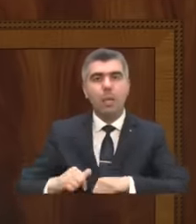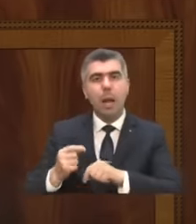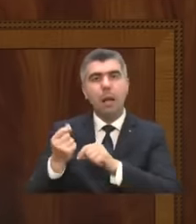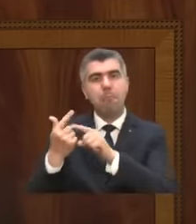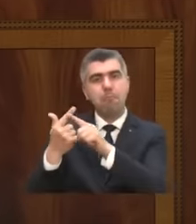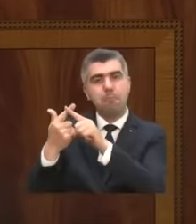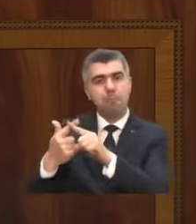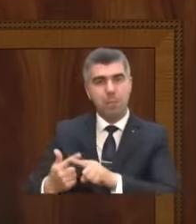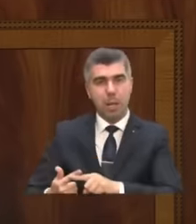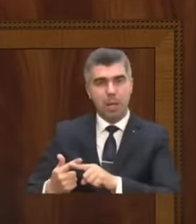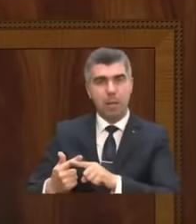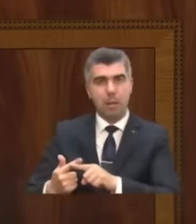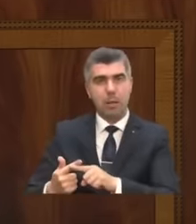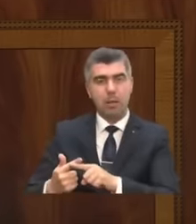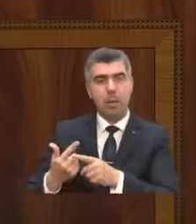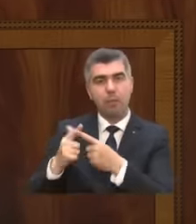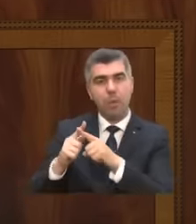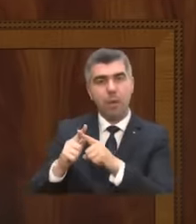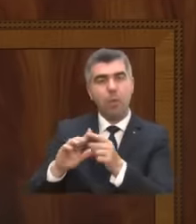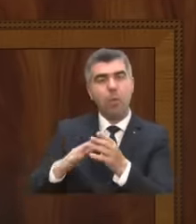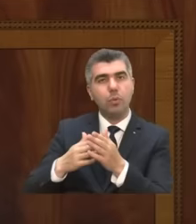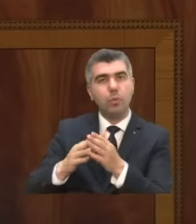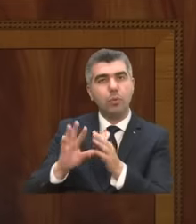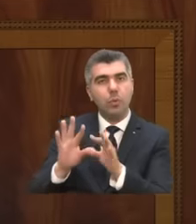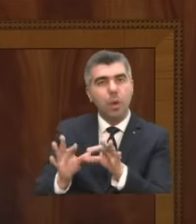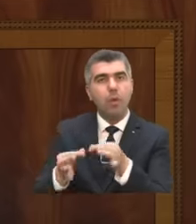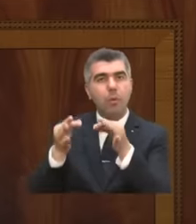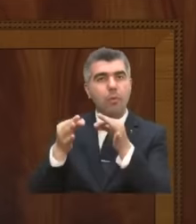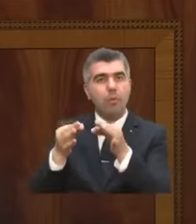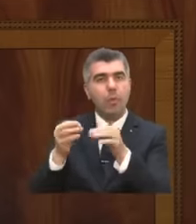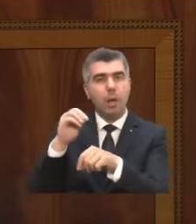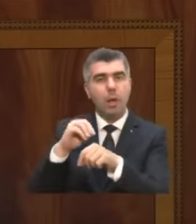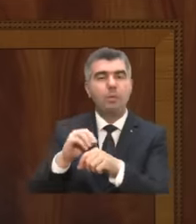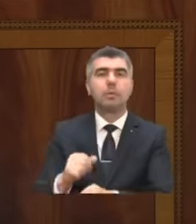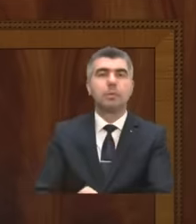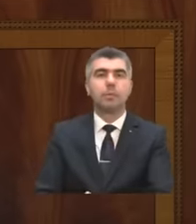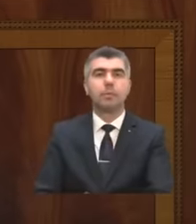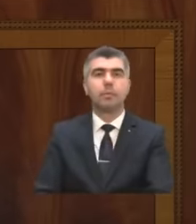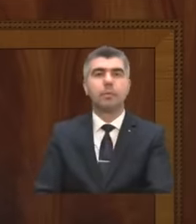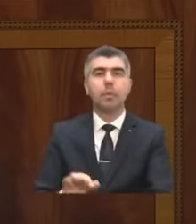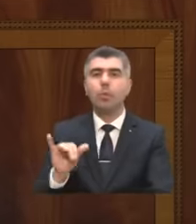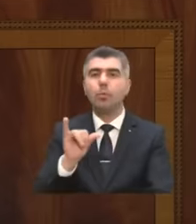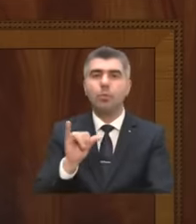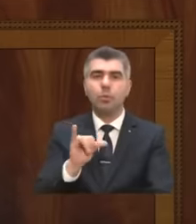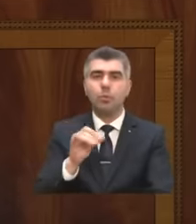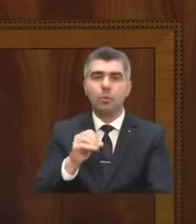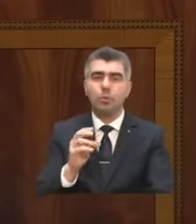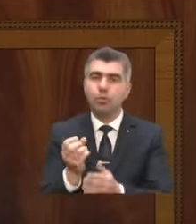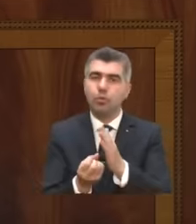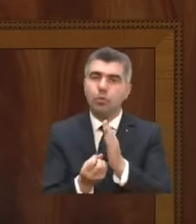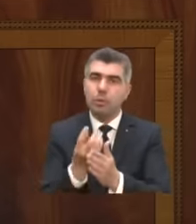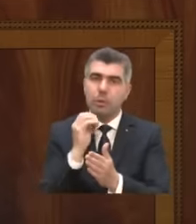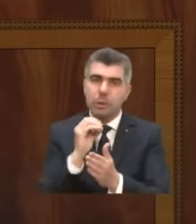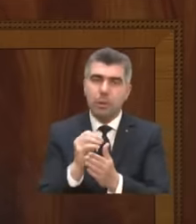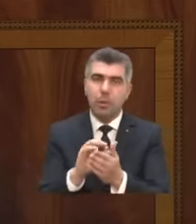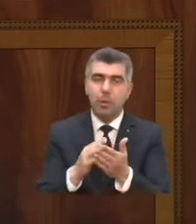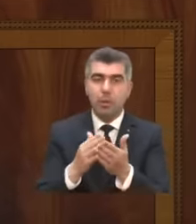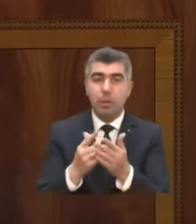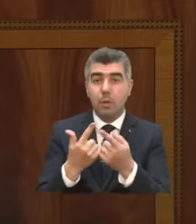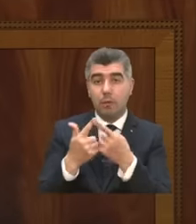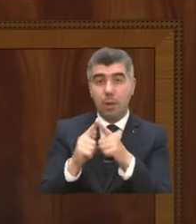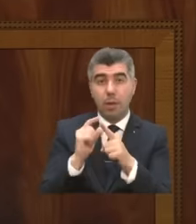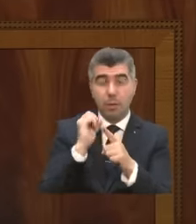إنتاج ما سبق، أنتم وقال بغيتوا تزيدوا لنا واحد عامين أخرى. أين الإبداع والاجتهاد لحكومة الكفاءات المزعومة في